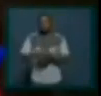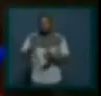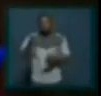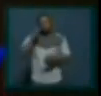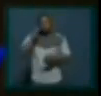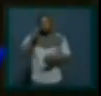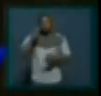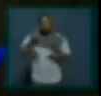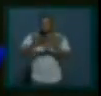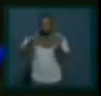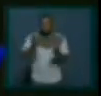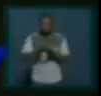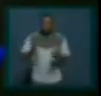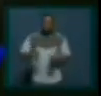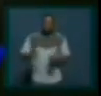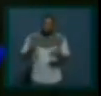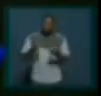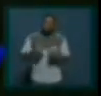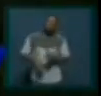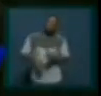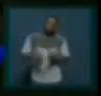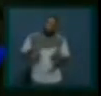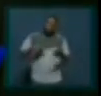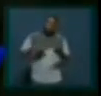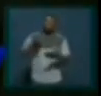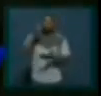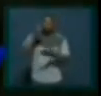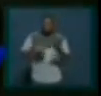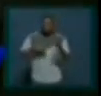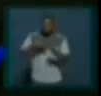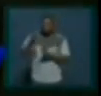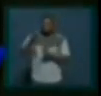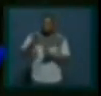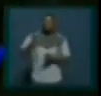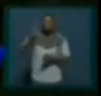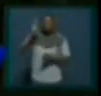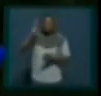au lieu de 22 millions de francs CFA pour le même résultat.